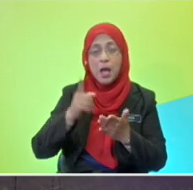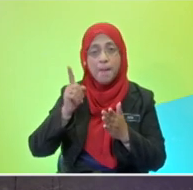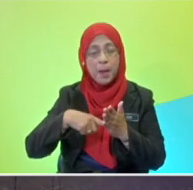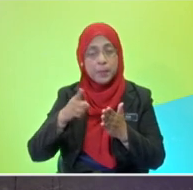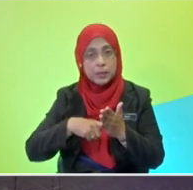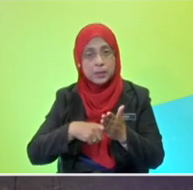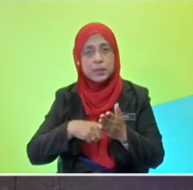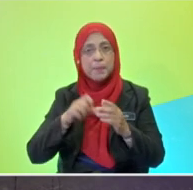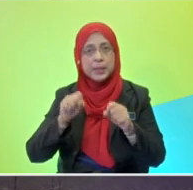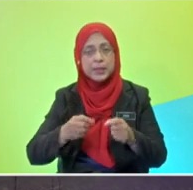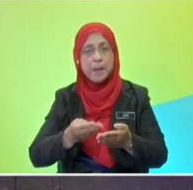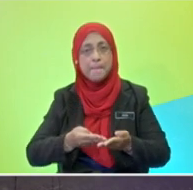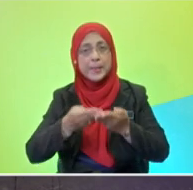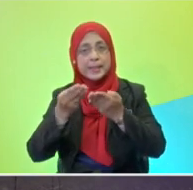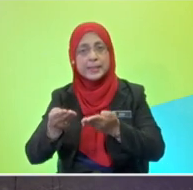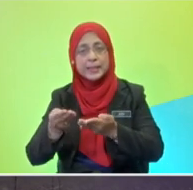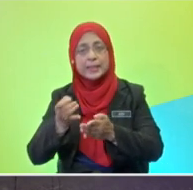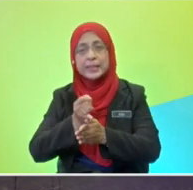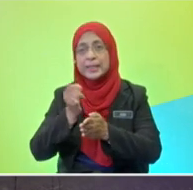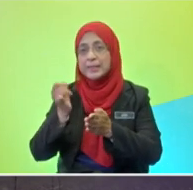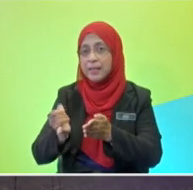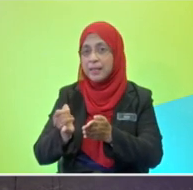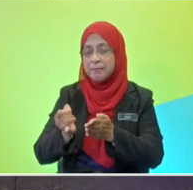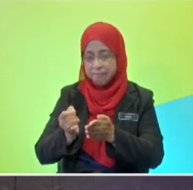melebihkan masakan masak lebih sedikit